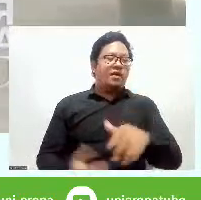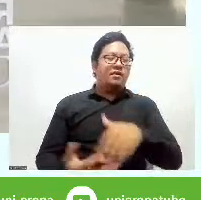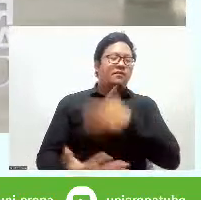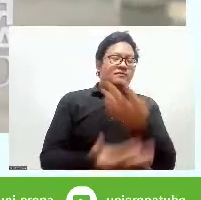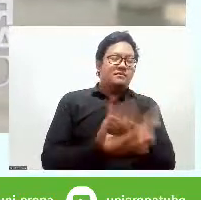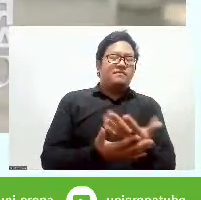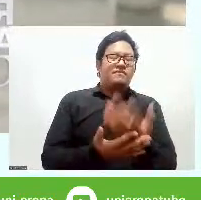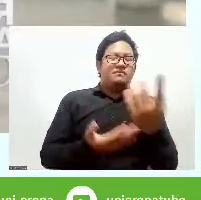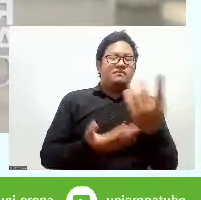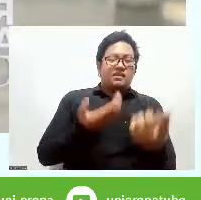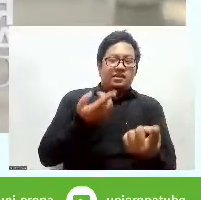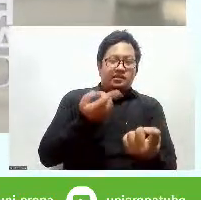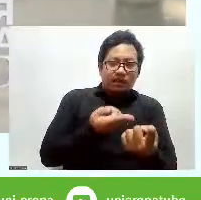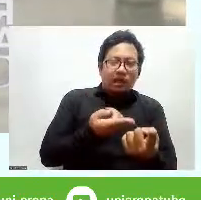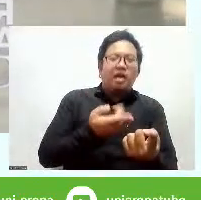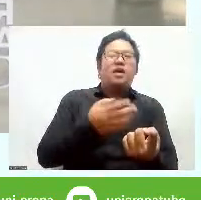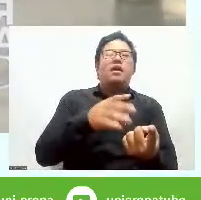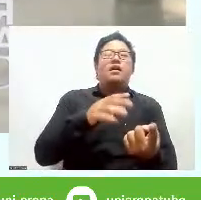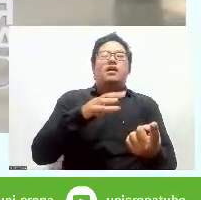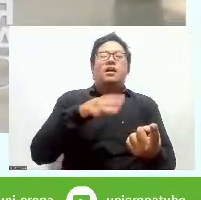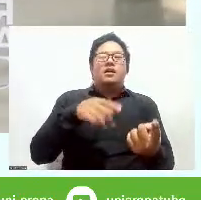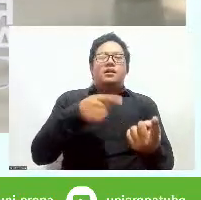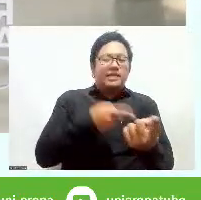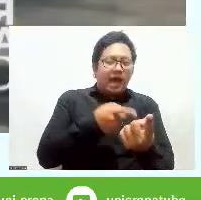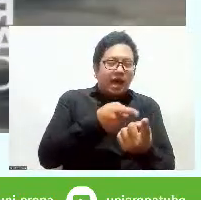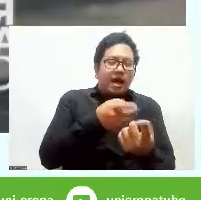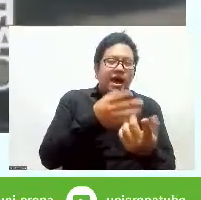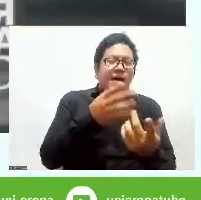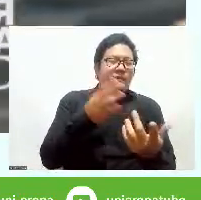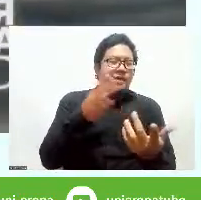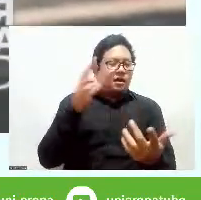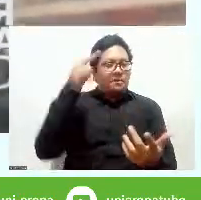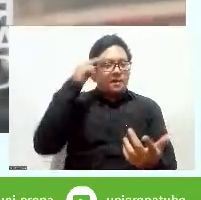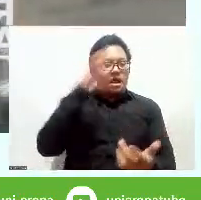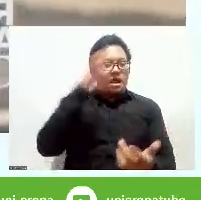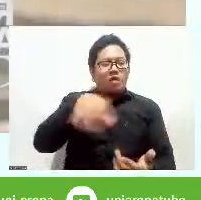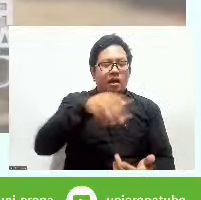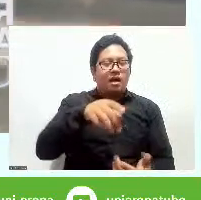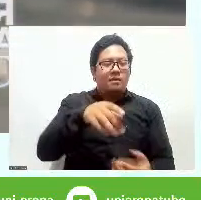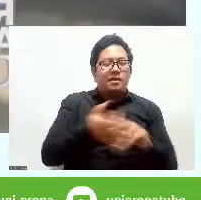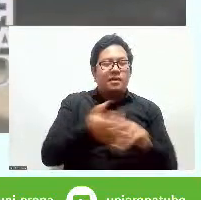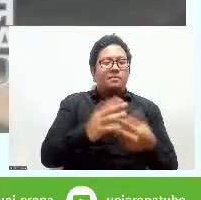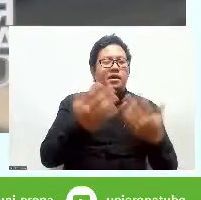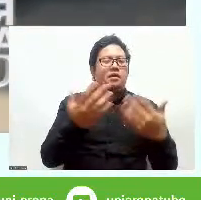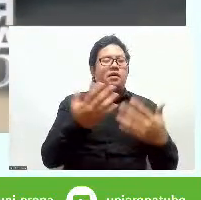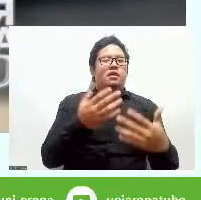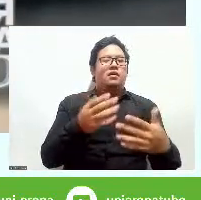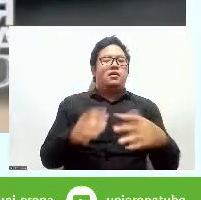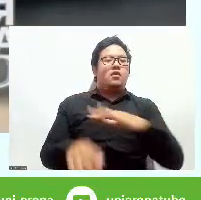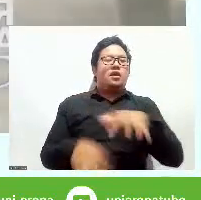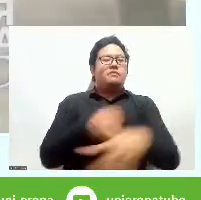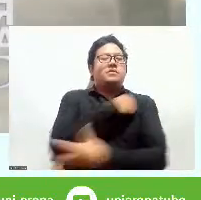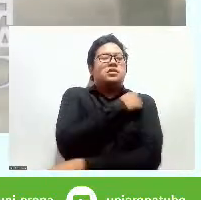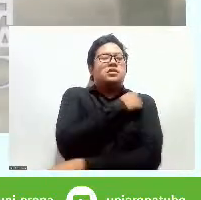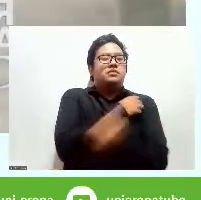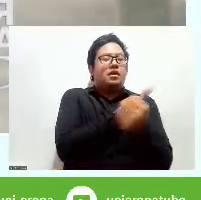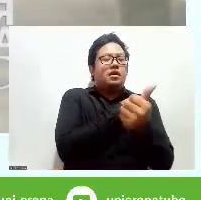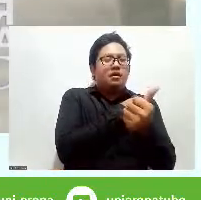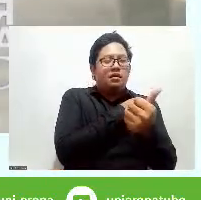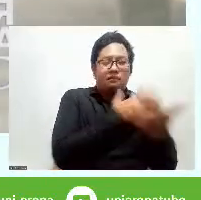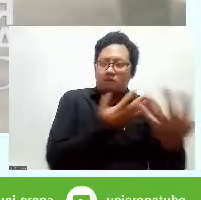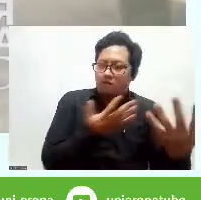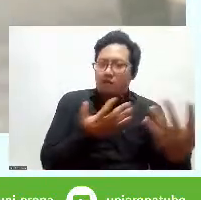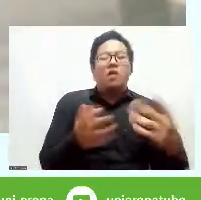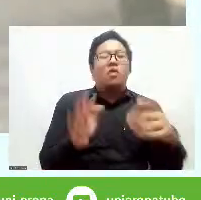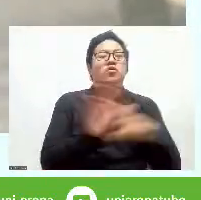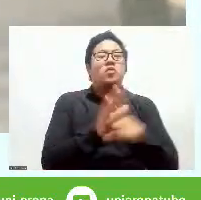satu kemiskinan baru betul ya Nah itu kalau meninggal Bagaimana kalau cacat cacat tetap itu kan dianggap di luar